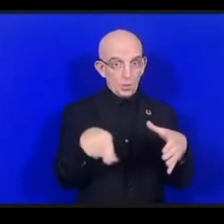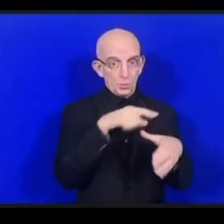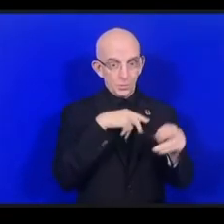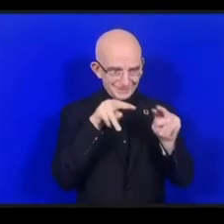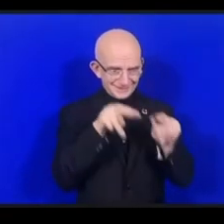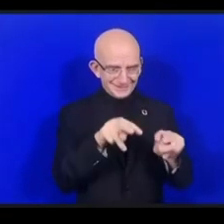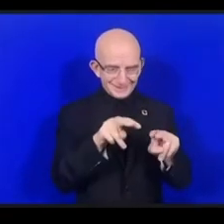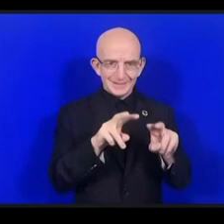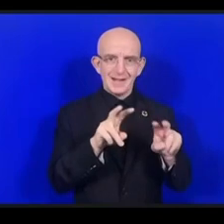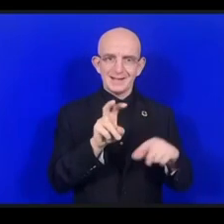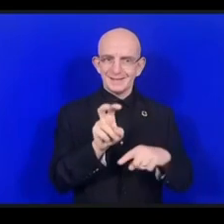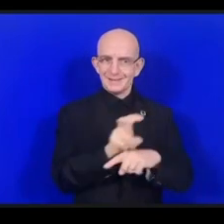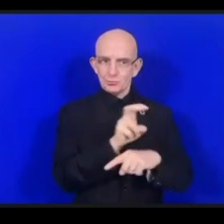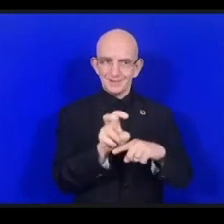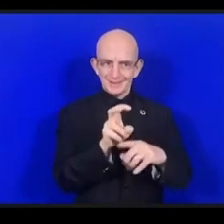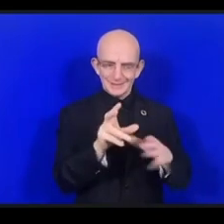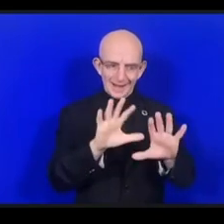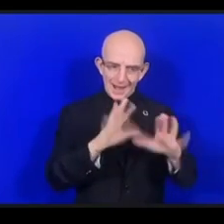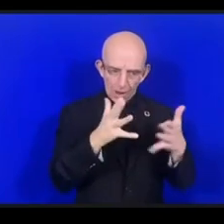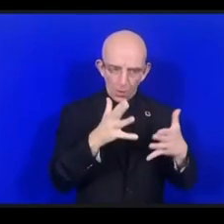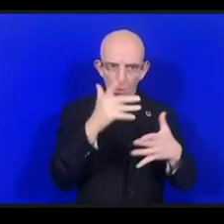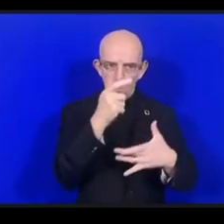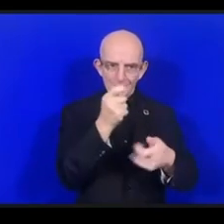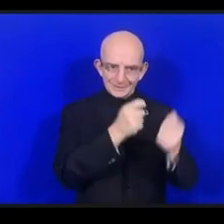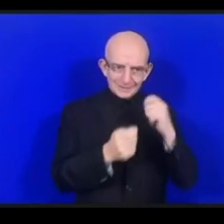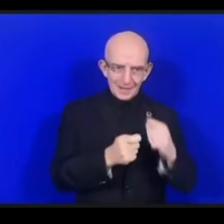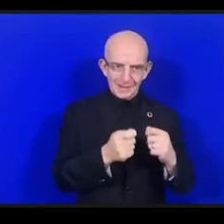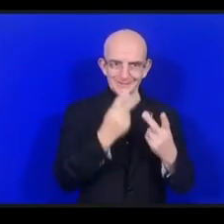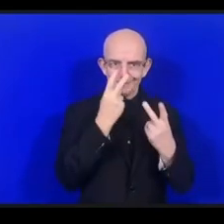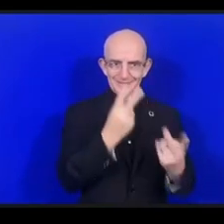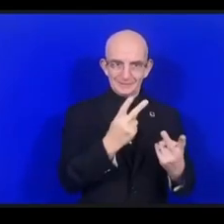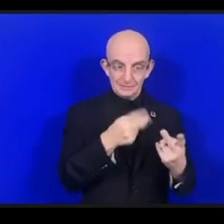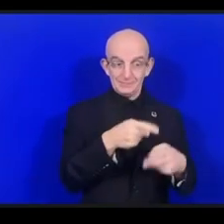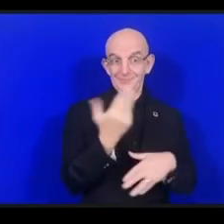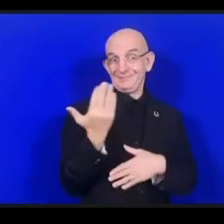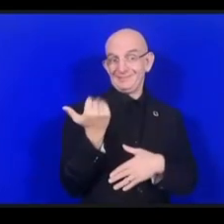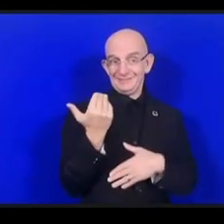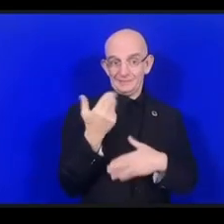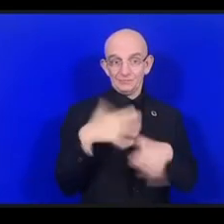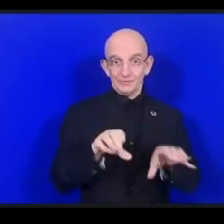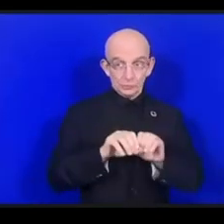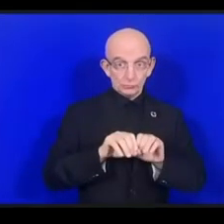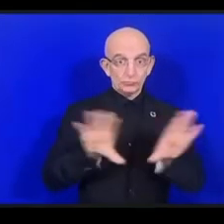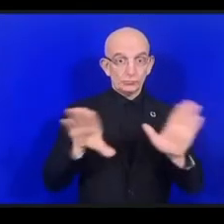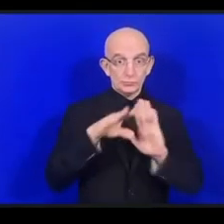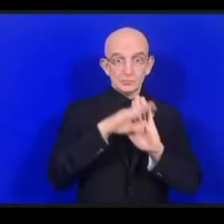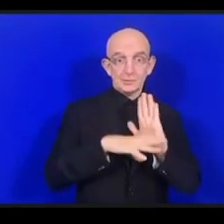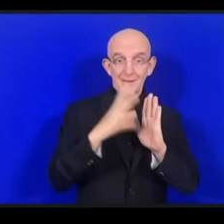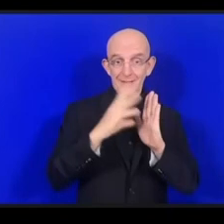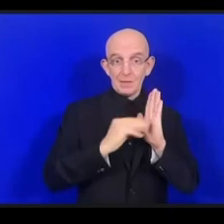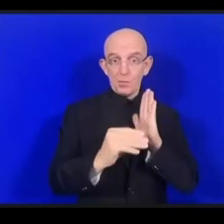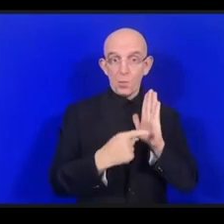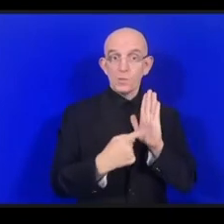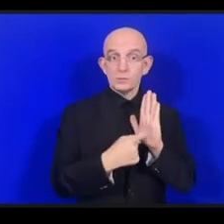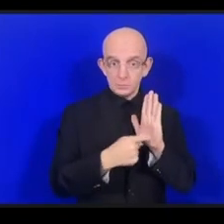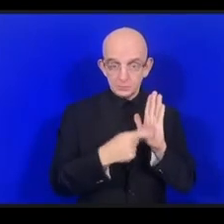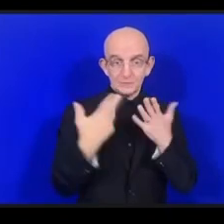刚刚发布了一个报告，里面去调查了世界各地的